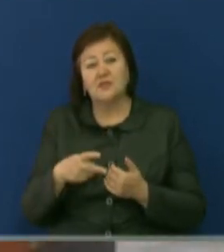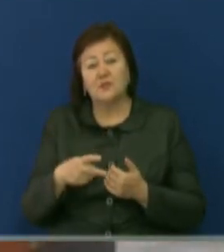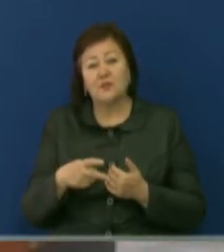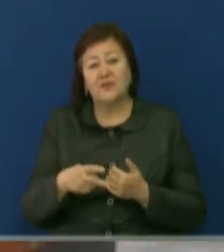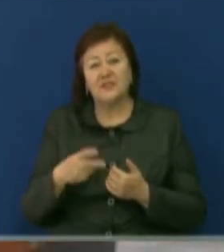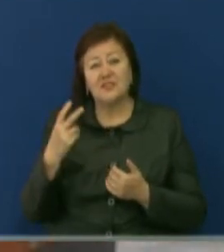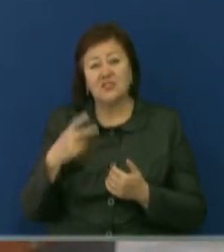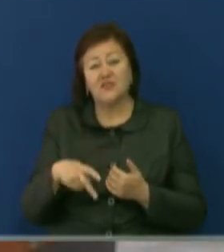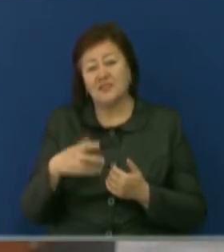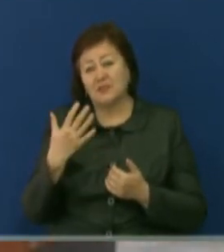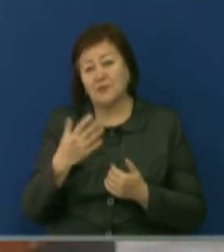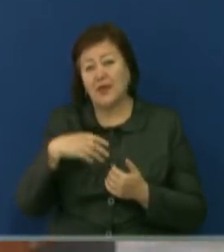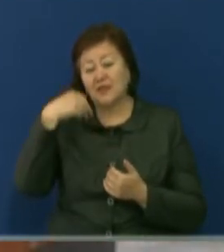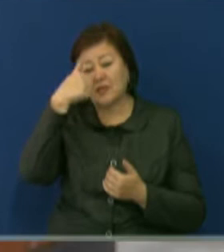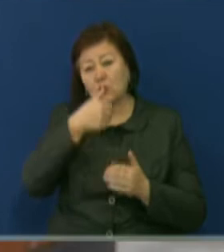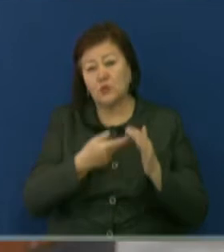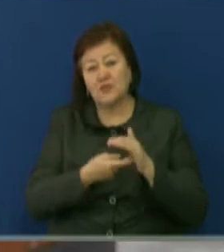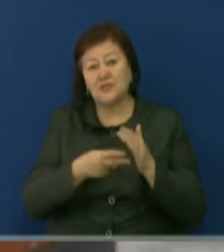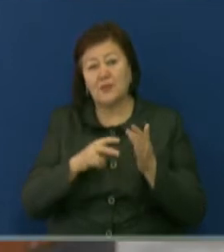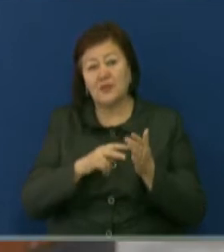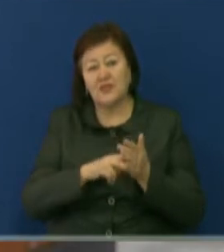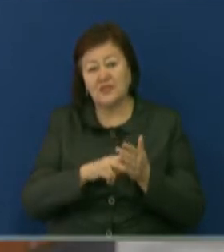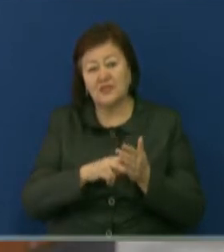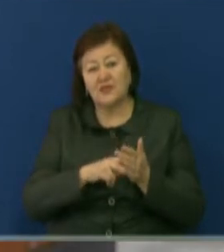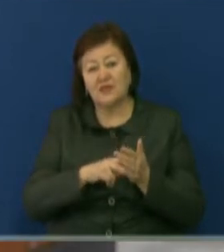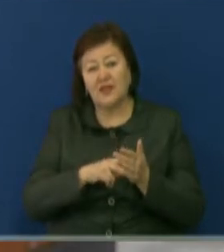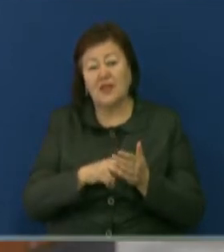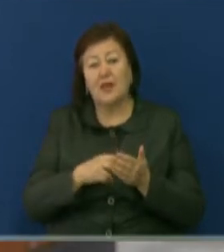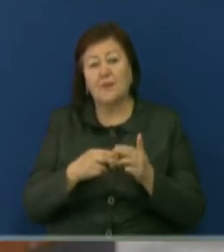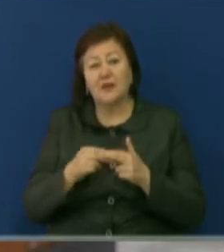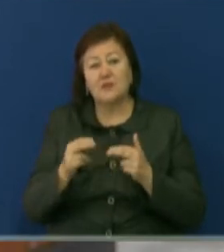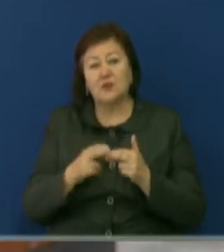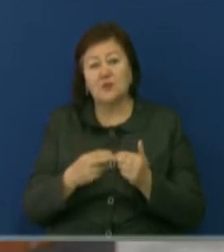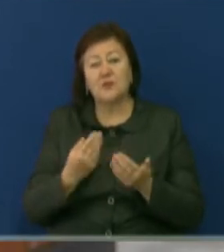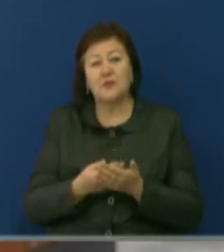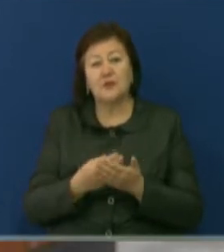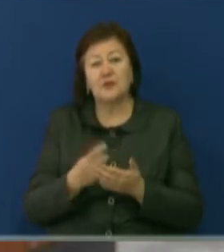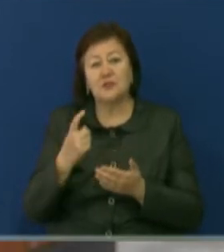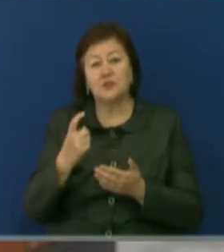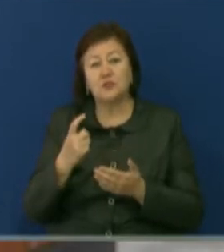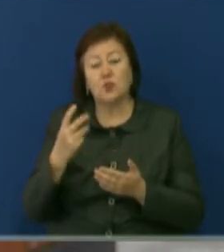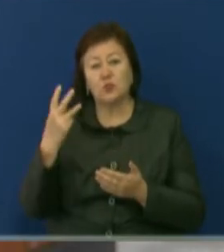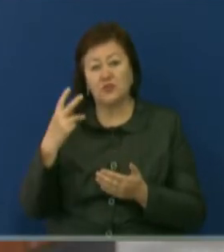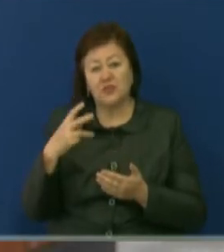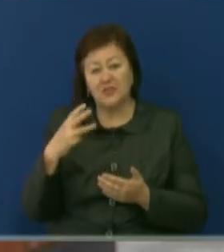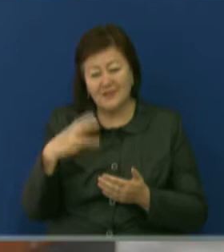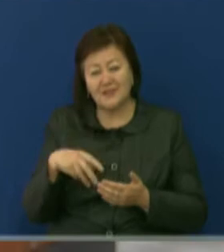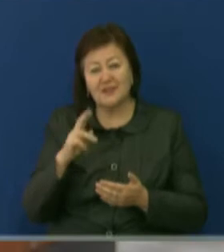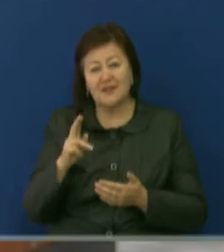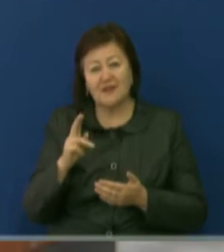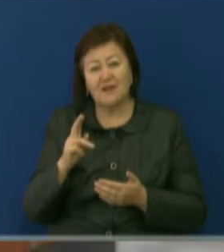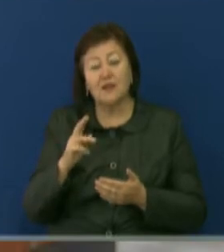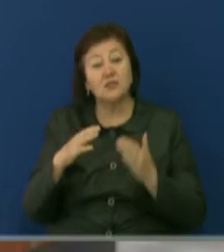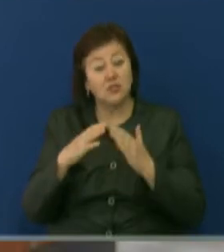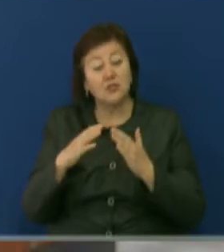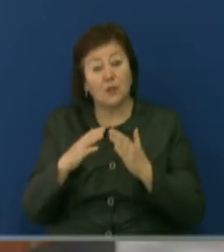2020-2025 жылдарға жоспар жасалған болатын, біз сол жоспар аясында 130-ға жуық тұрғын үй осы 2020-2025 жылдар